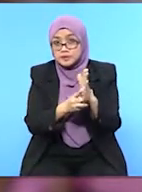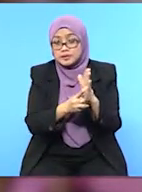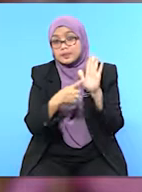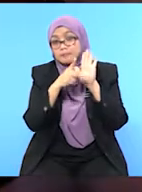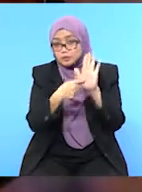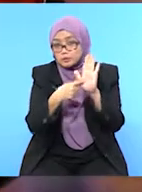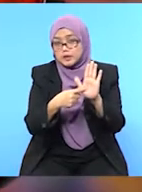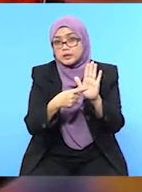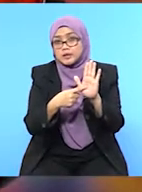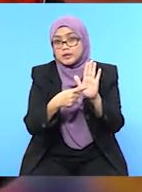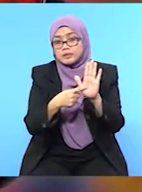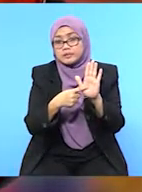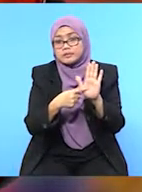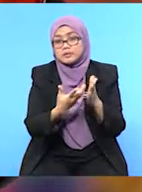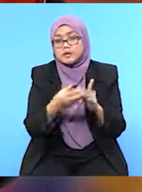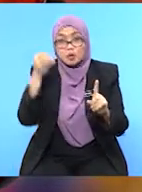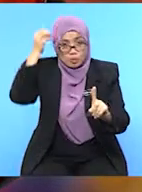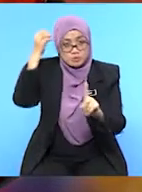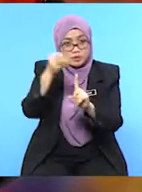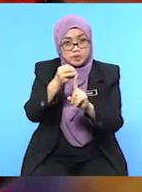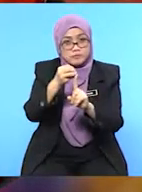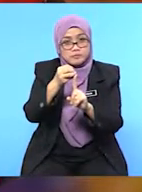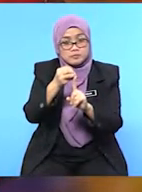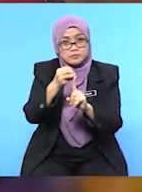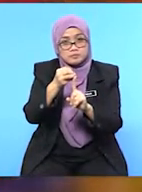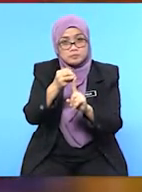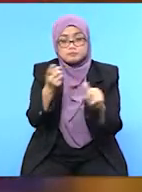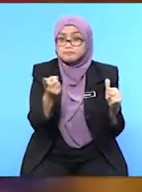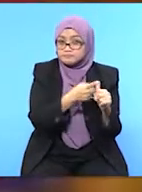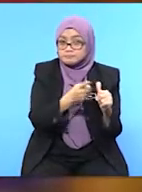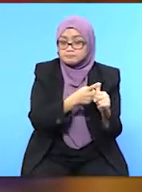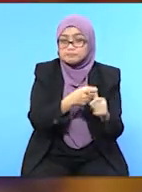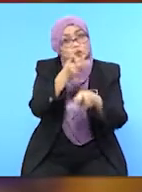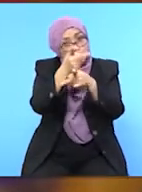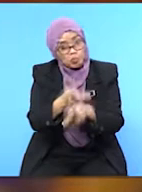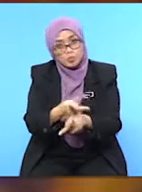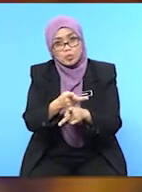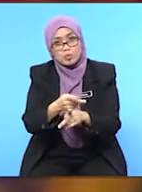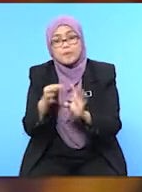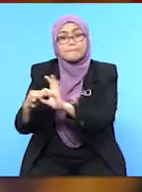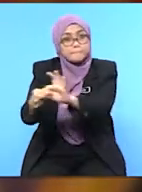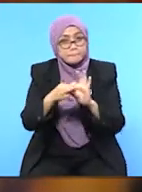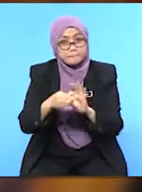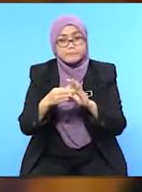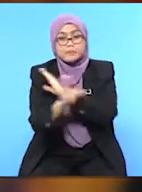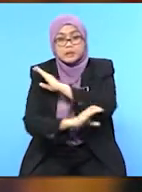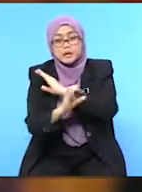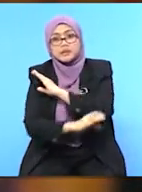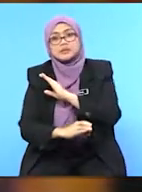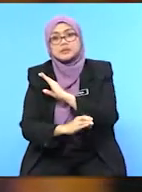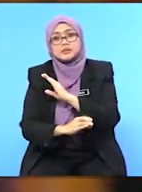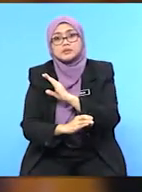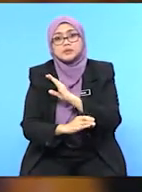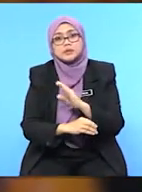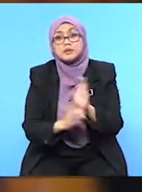kebangsaan objektif utama dasar kebudayaan kebangsaan adalah mengukuhkan kepaduan enggak ada menerusi satu Corak